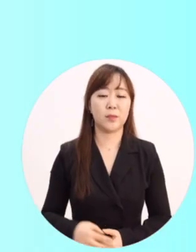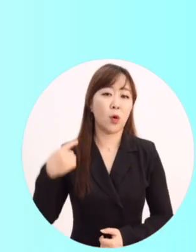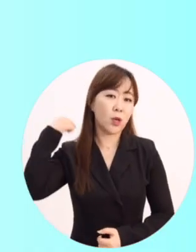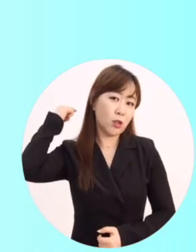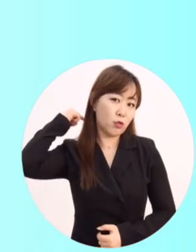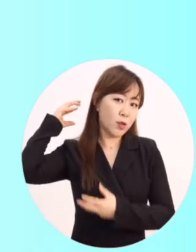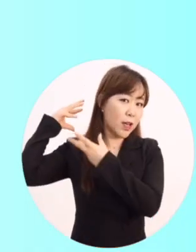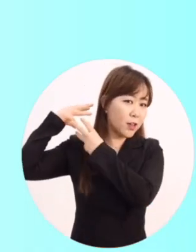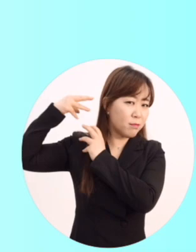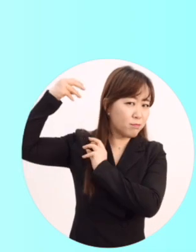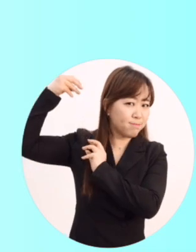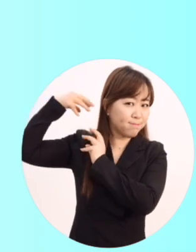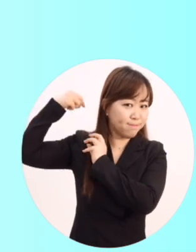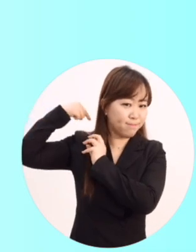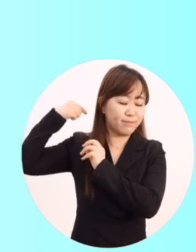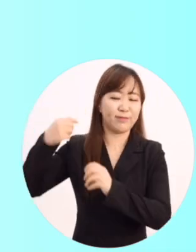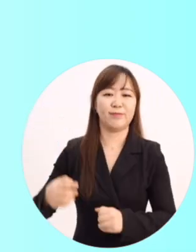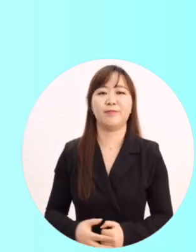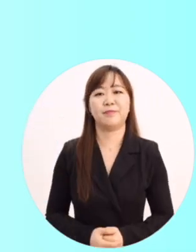어깨 뒤 근육 스트레칭.